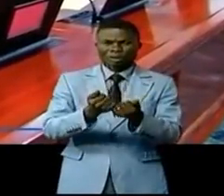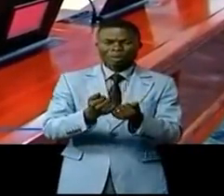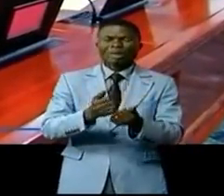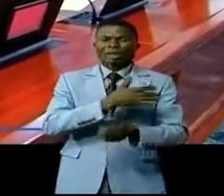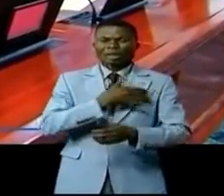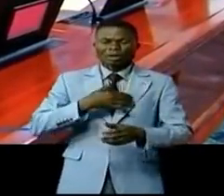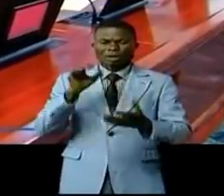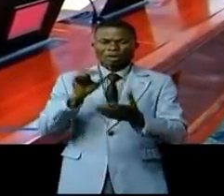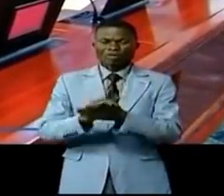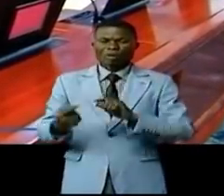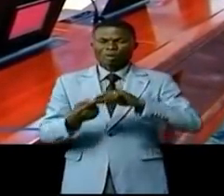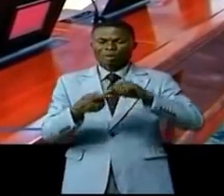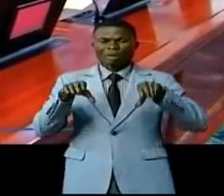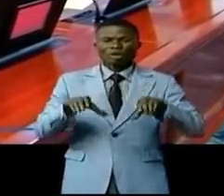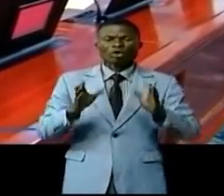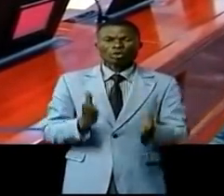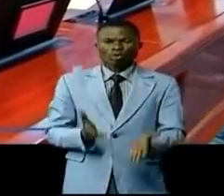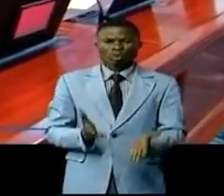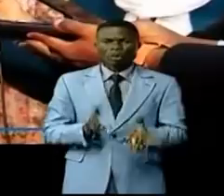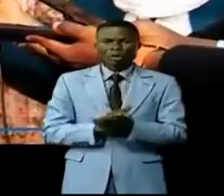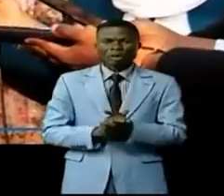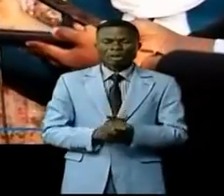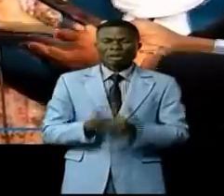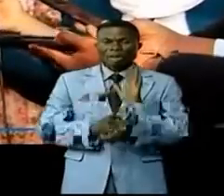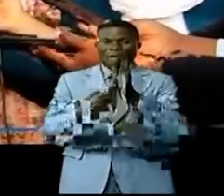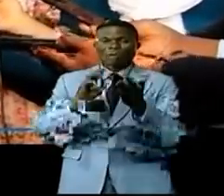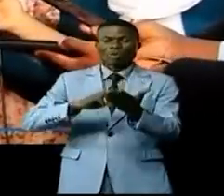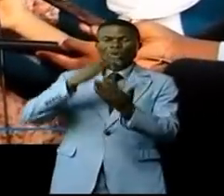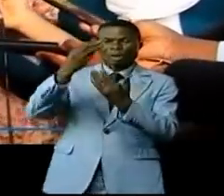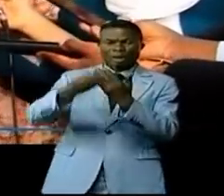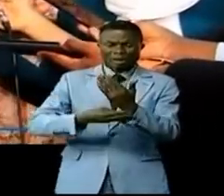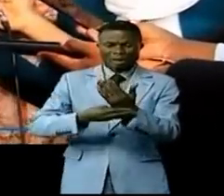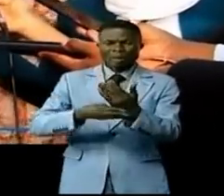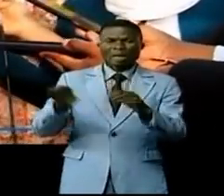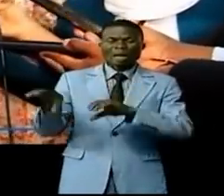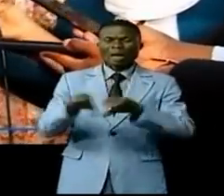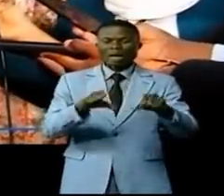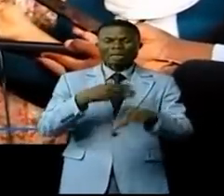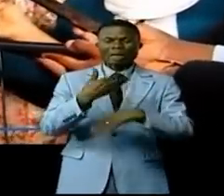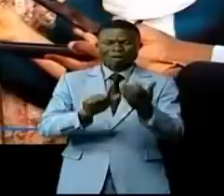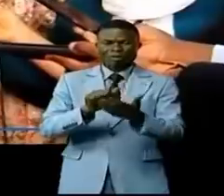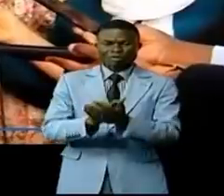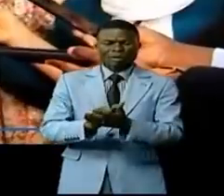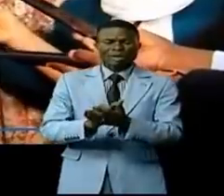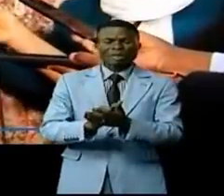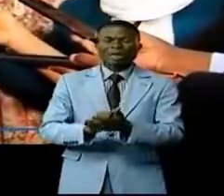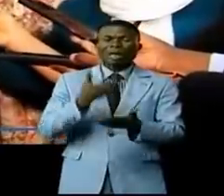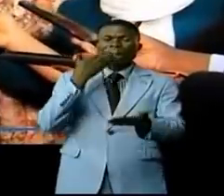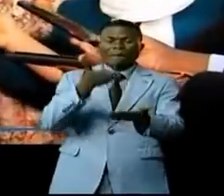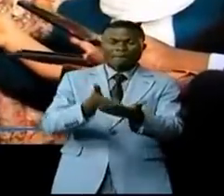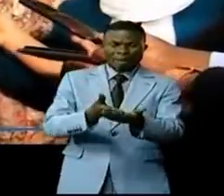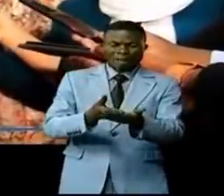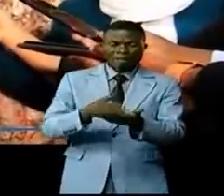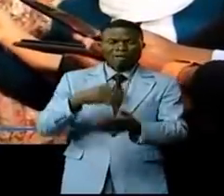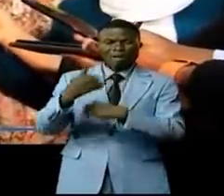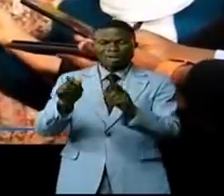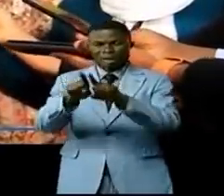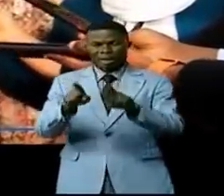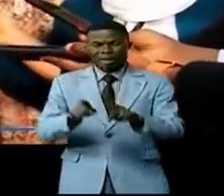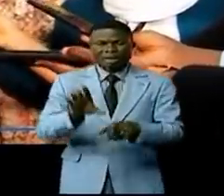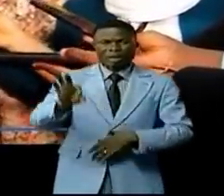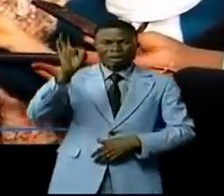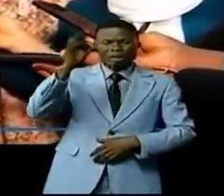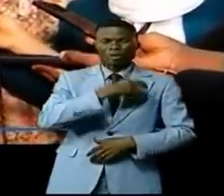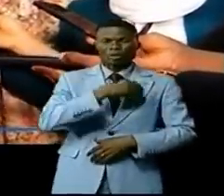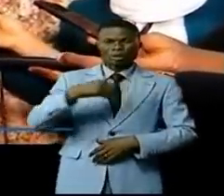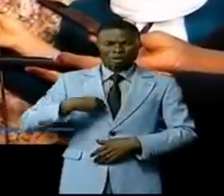dénommée Femmes d'exception du Congo. Nous lui avons présenté les bilans, ce qu'il a pu réaliser à titre d'exemple, la nomination des